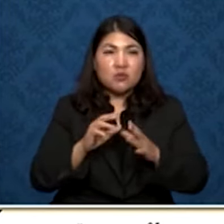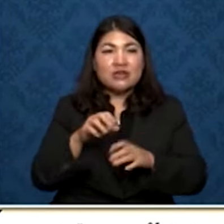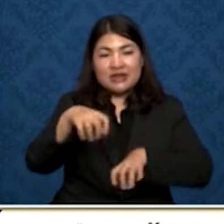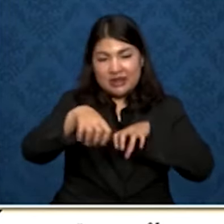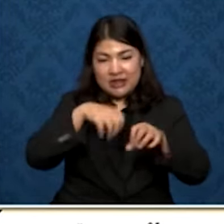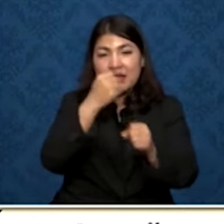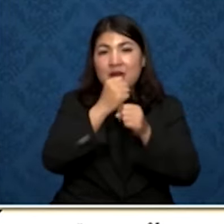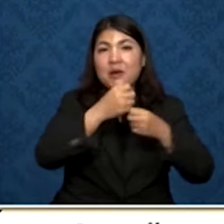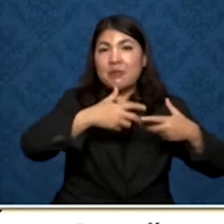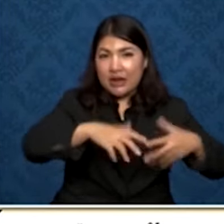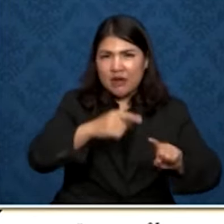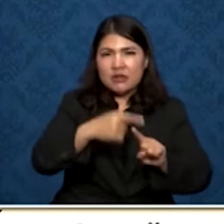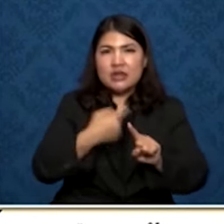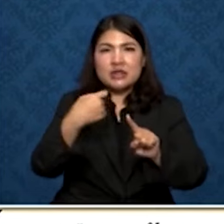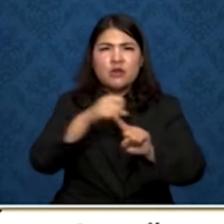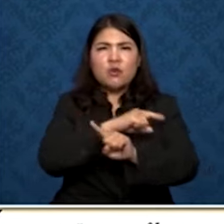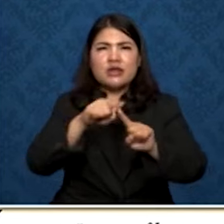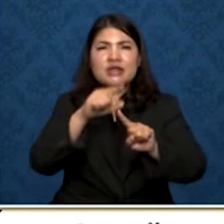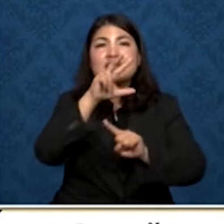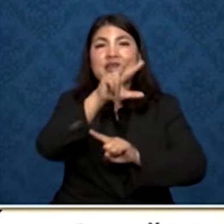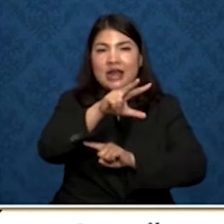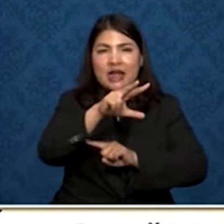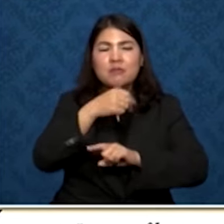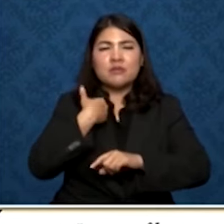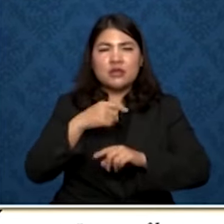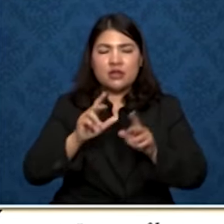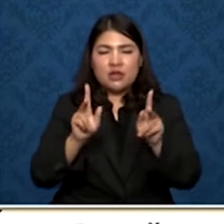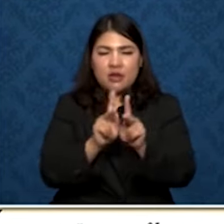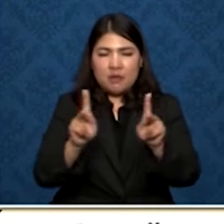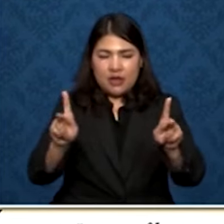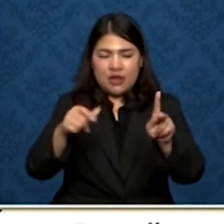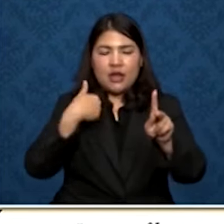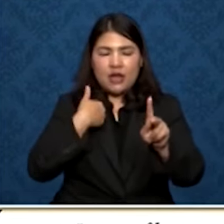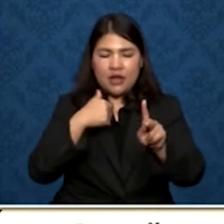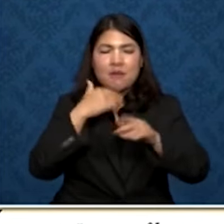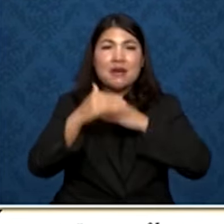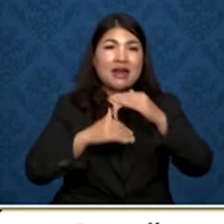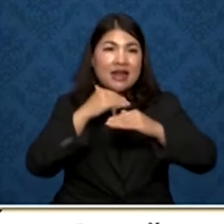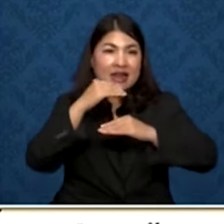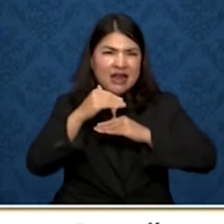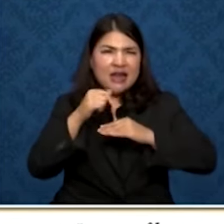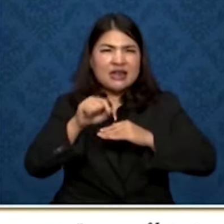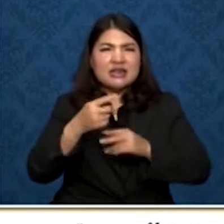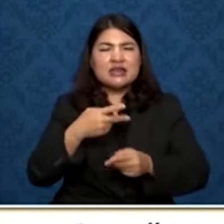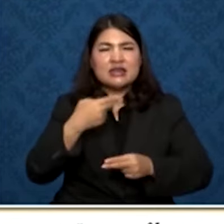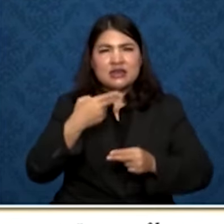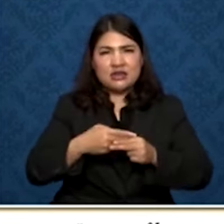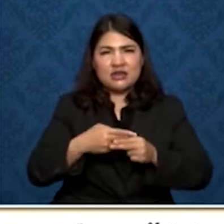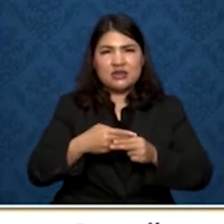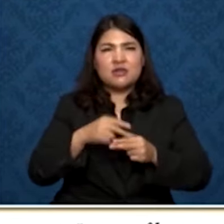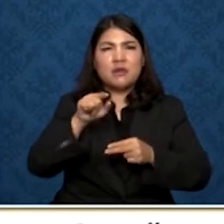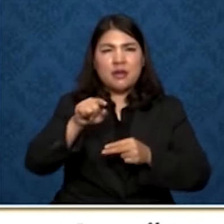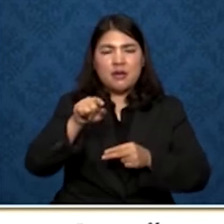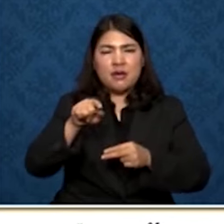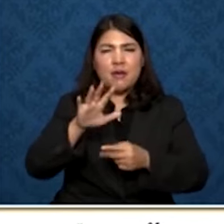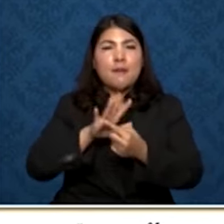วนธษาษทราคมกมีการตั้งคณะกรรมการพัฒนา Soft Hoverึมาซึ่คุแพทองทาเป็ประทาน